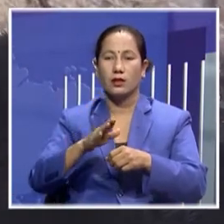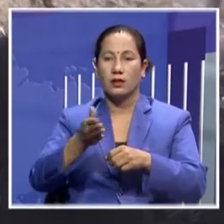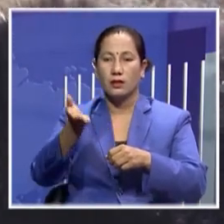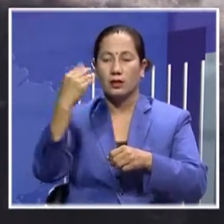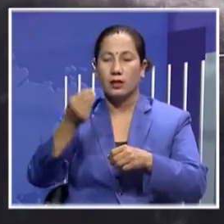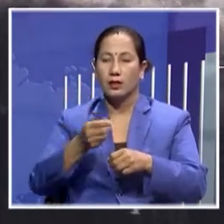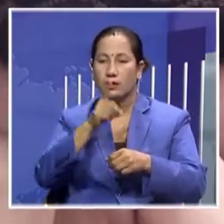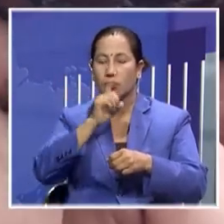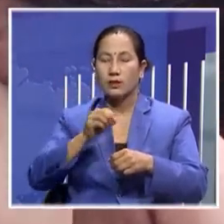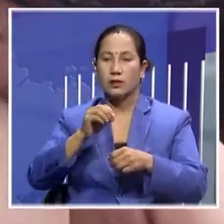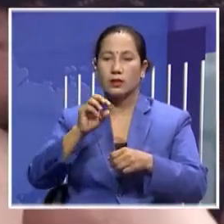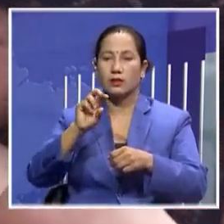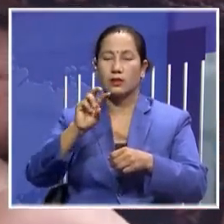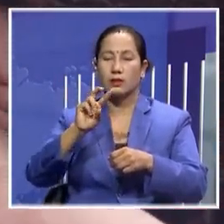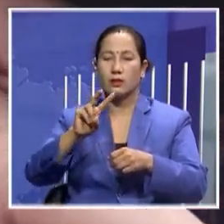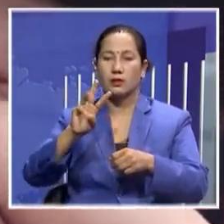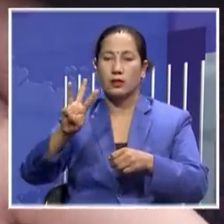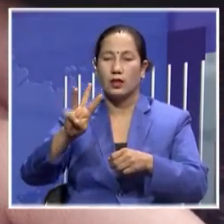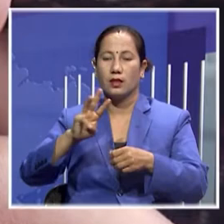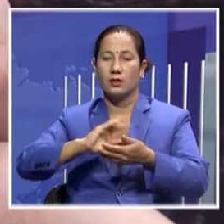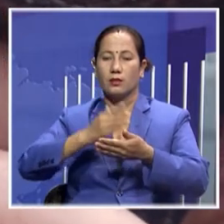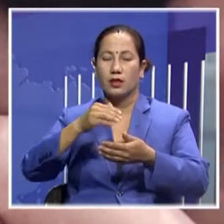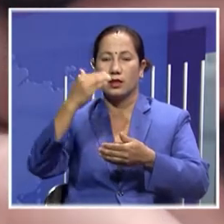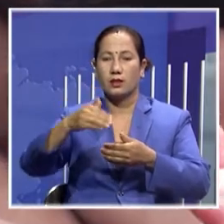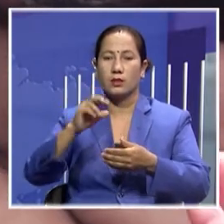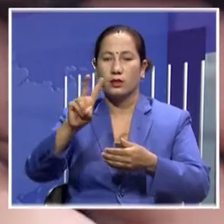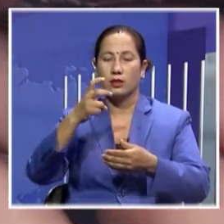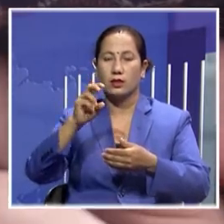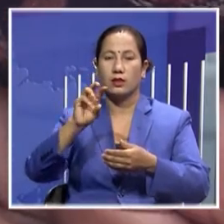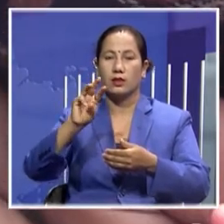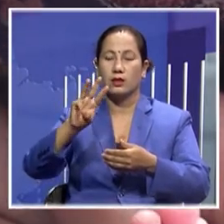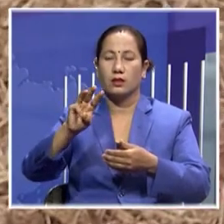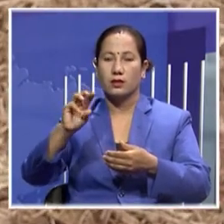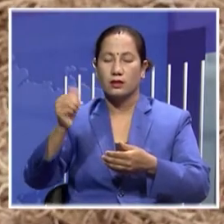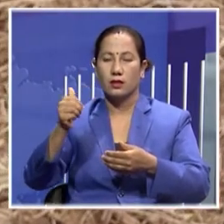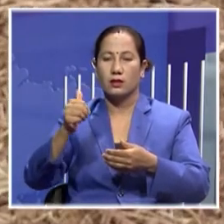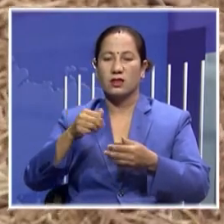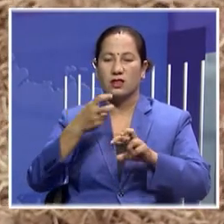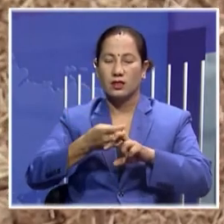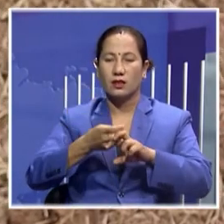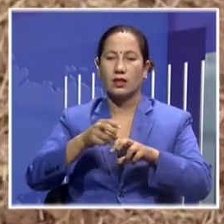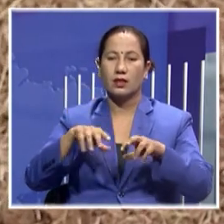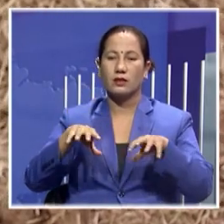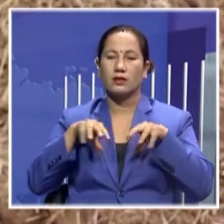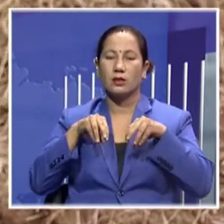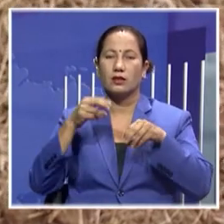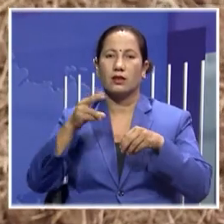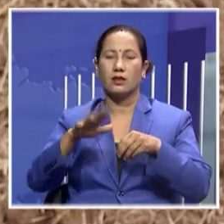आर्थिक वर्षमा 23 महिनासम्मका 236 बालबालिकामा कडा खालको कुपोषण देखिएको छ।